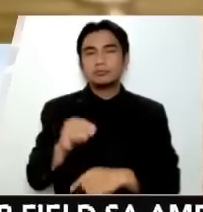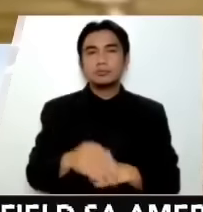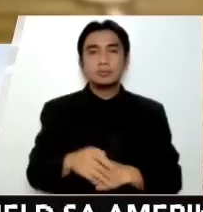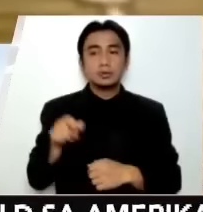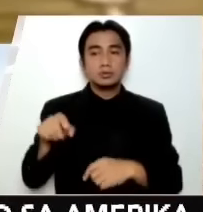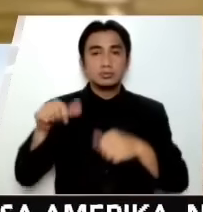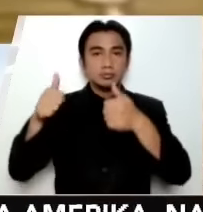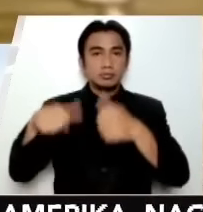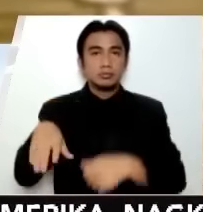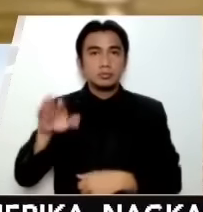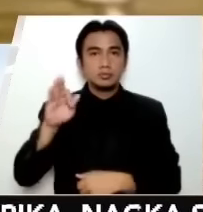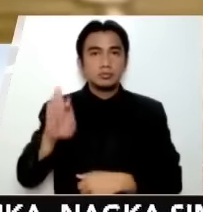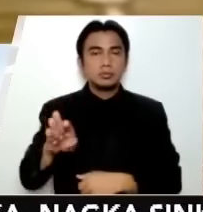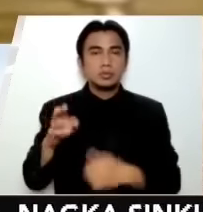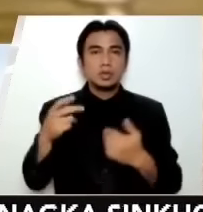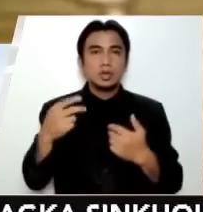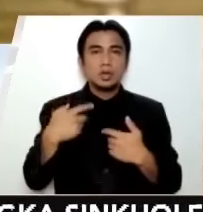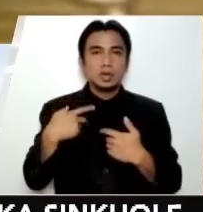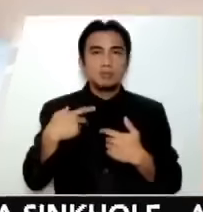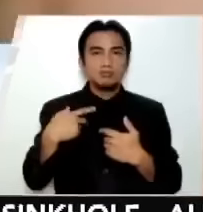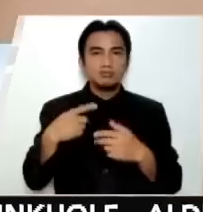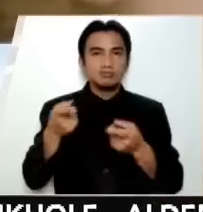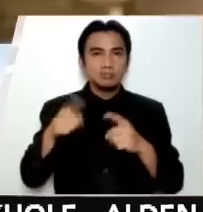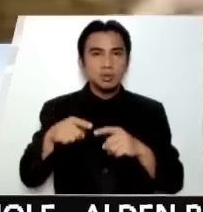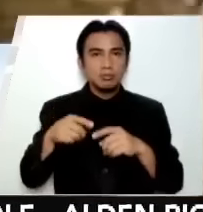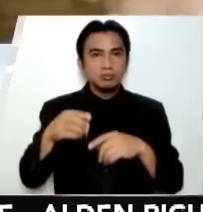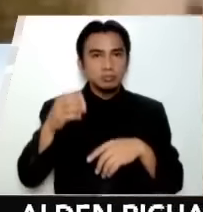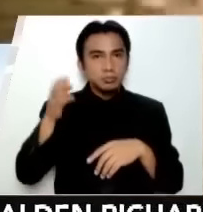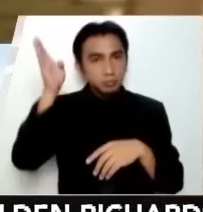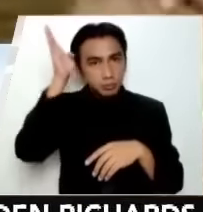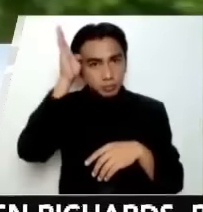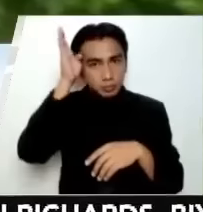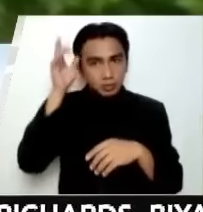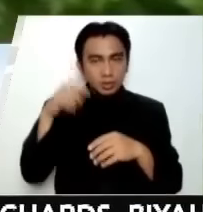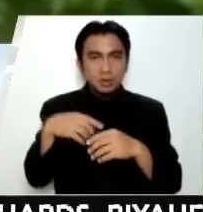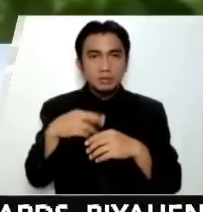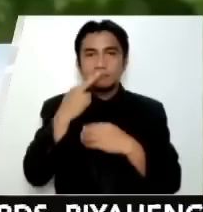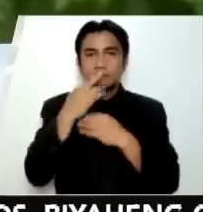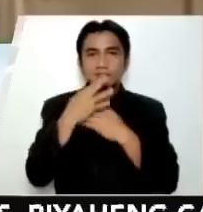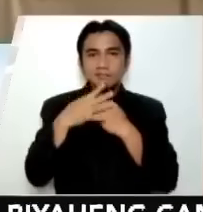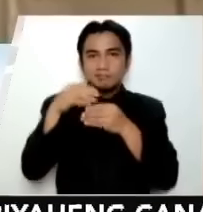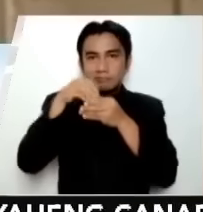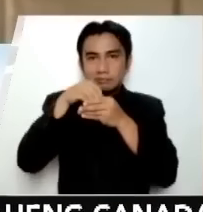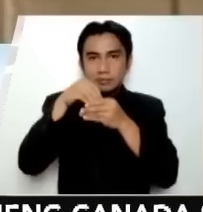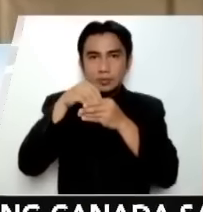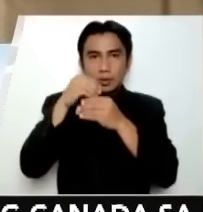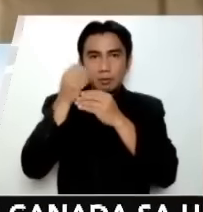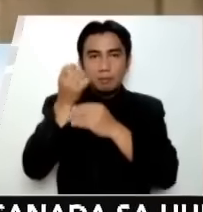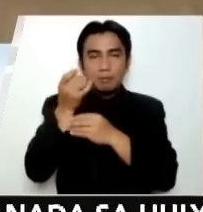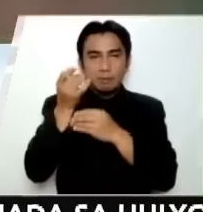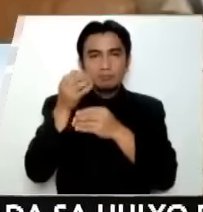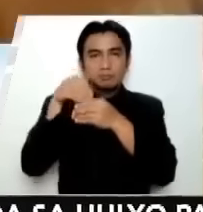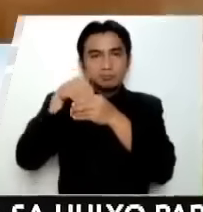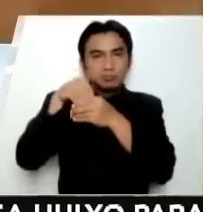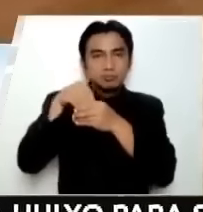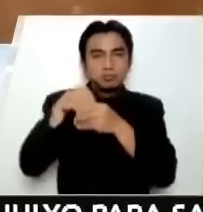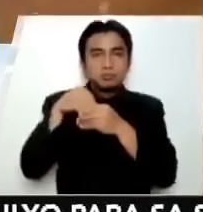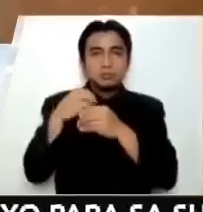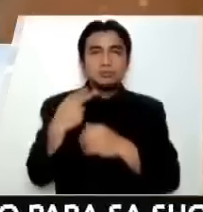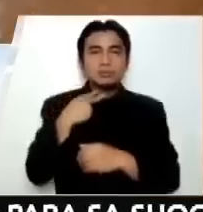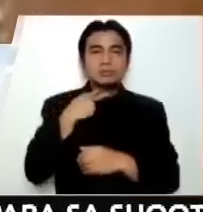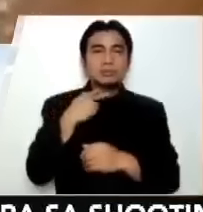may namuong dugo sa kanyang utak base sa city scan itinanggi ng Kapatid niyang si Lea apatan na baka